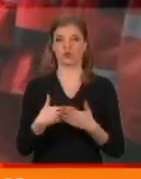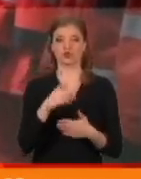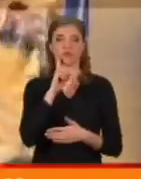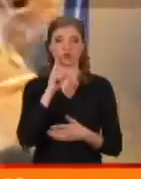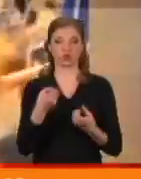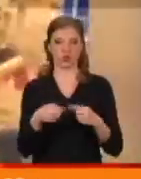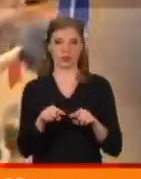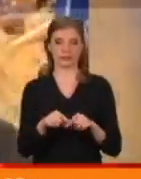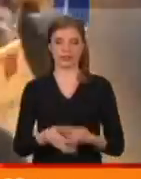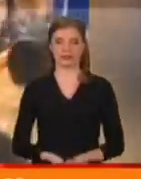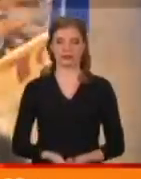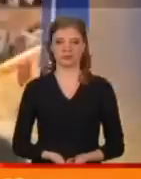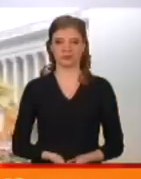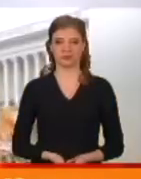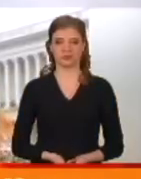молодежной организации.